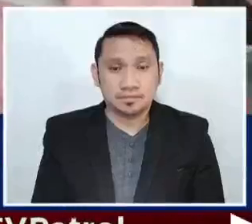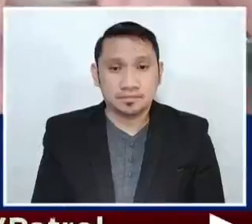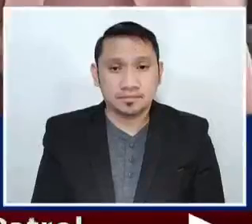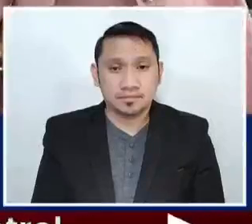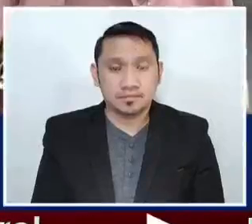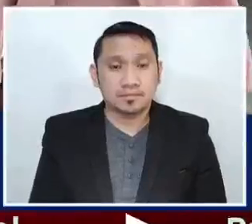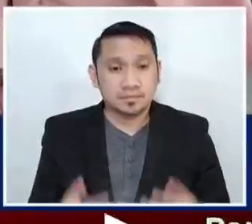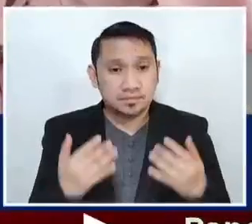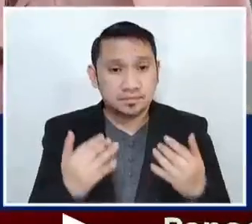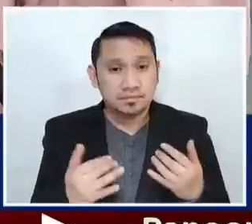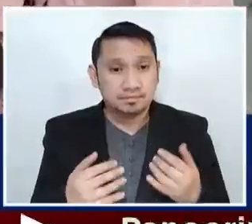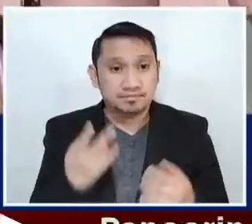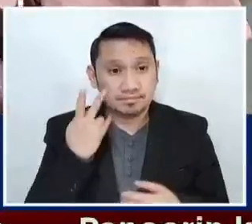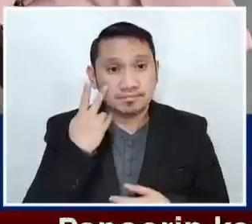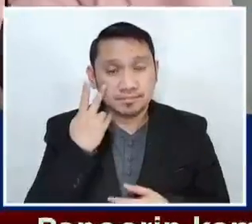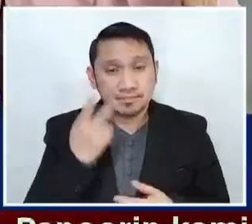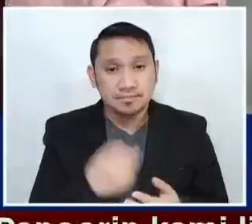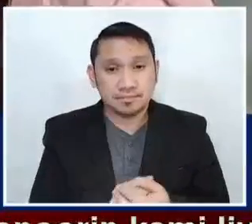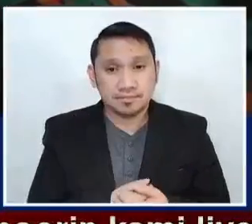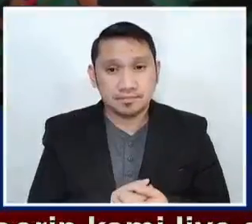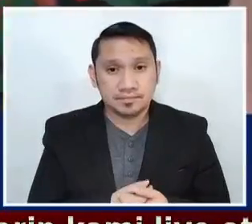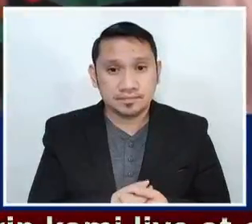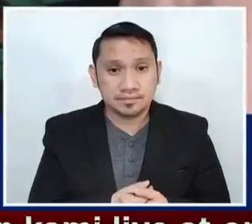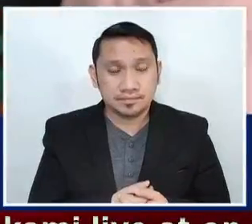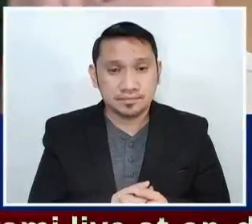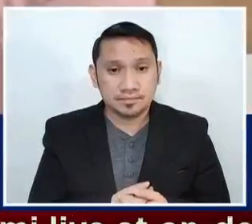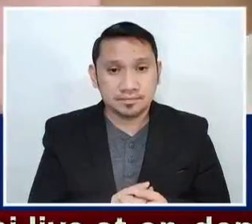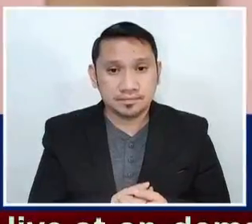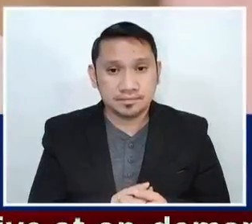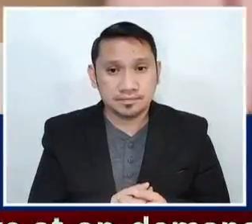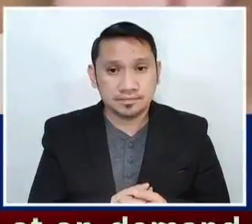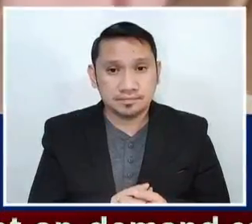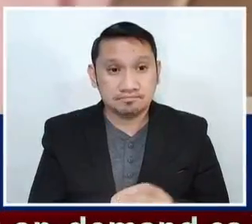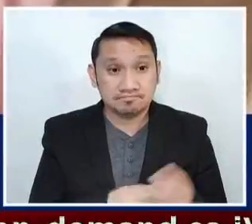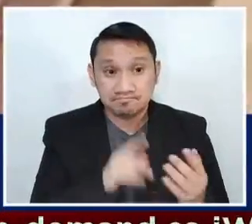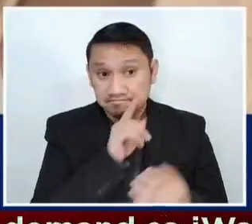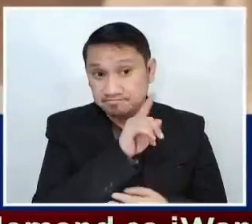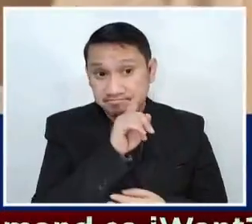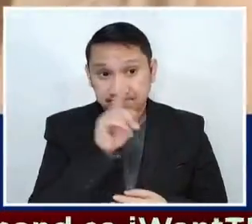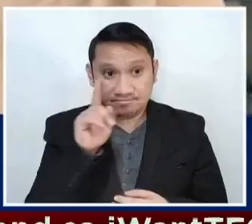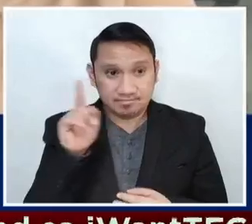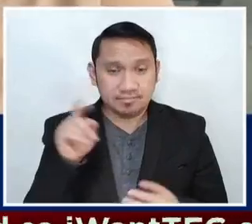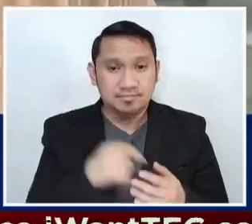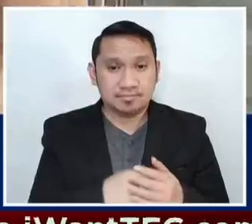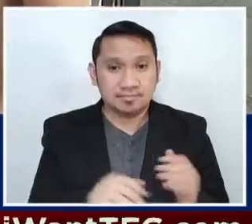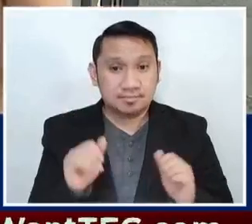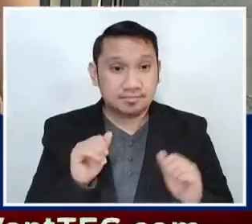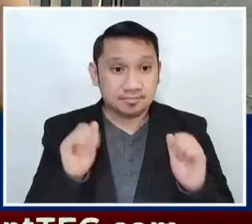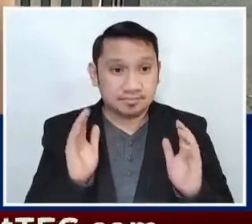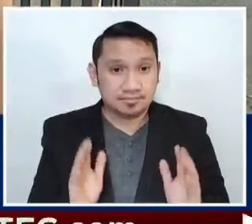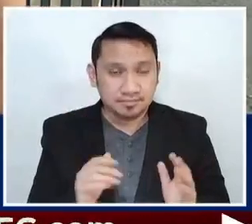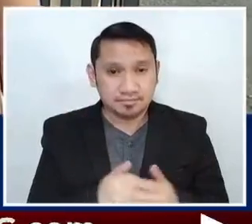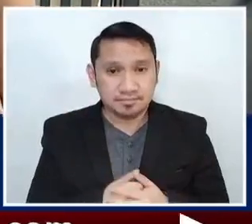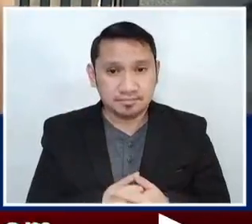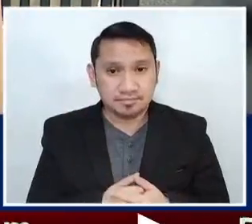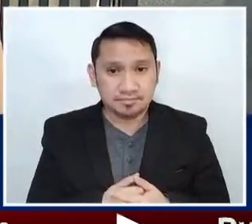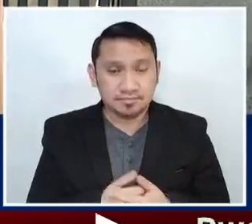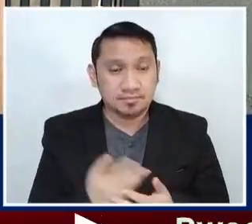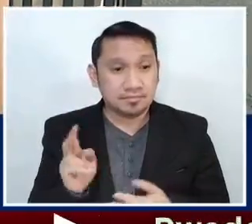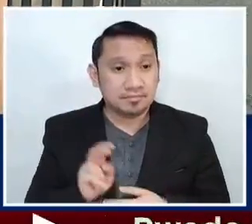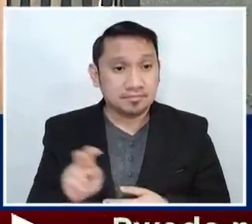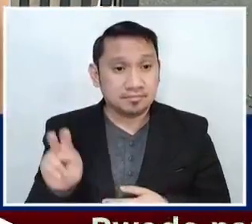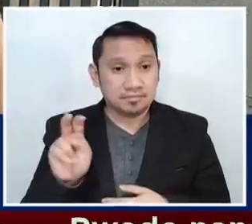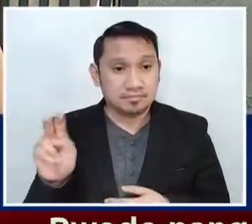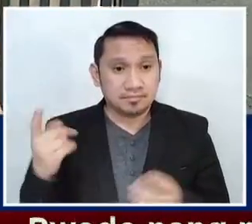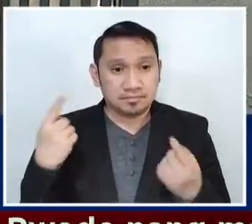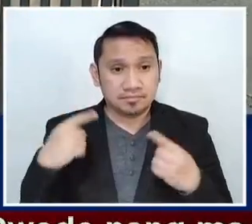All set na sina Janine Berdin, Gigi Delana, Charlie Dizon, Eric Nicolas at Maris Racal sa kanilang biyahe papuntang